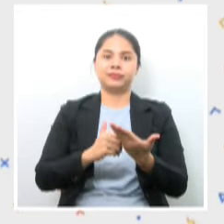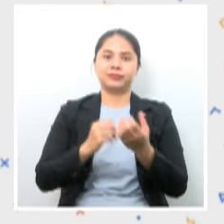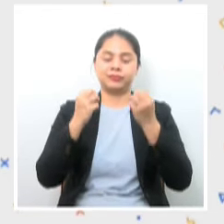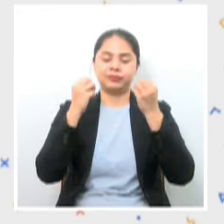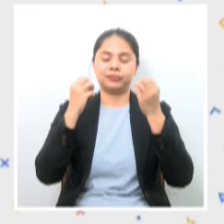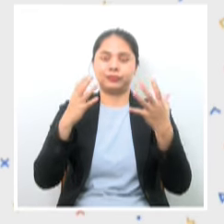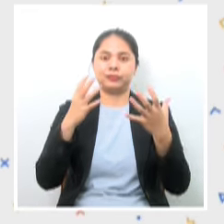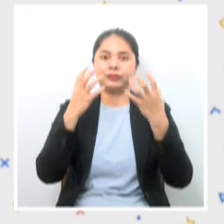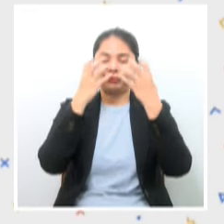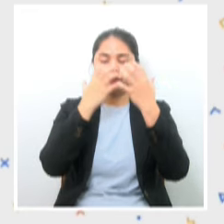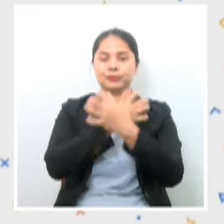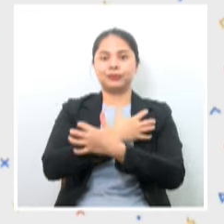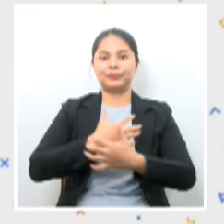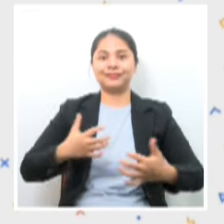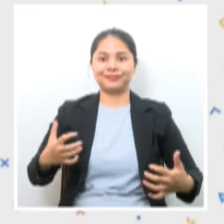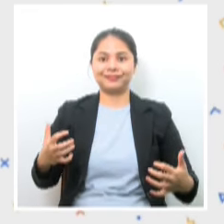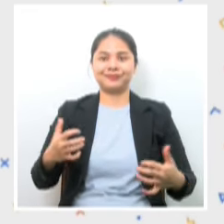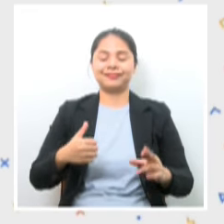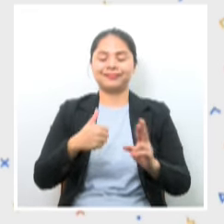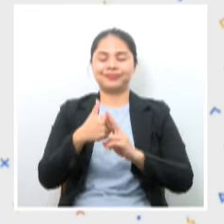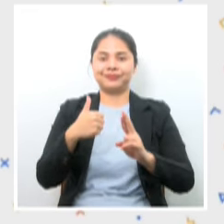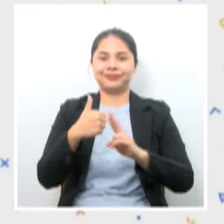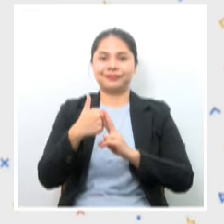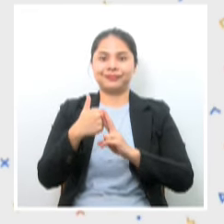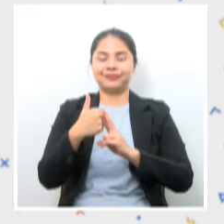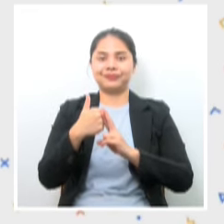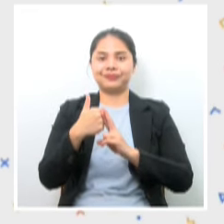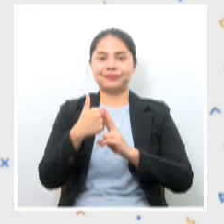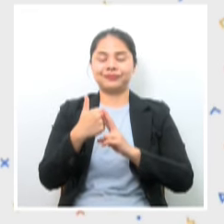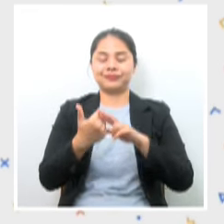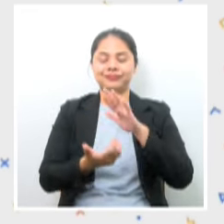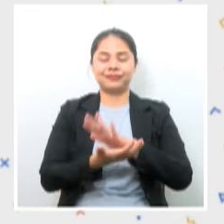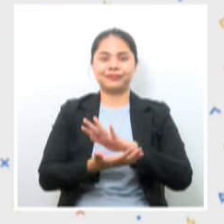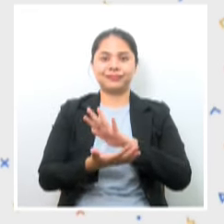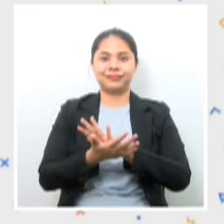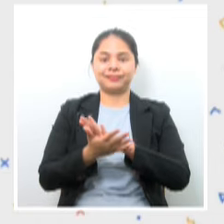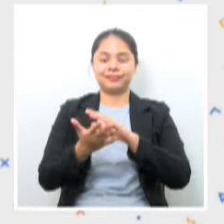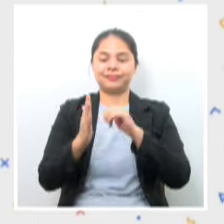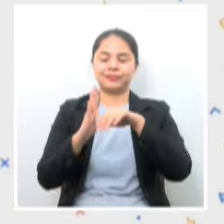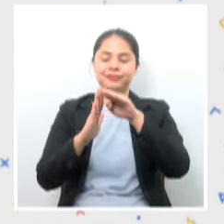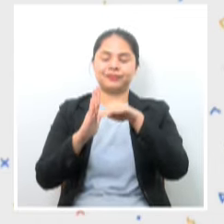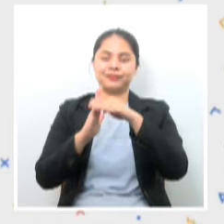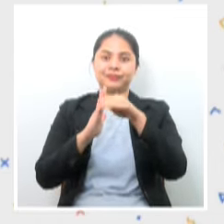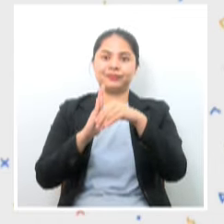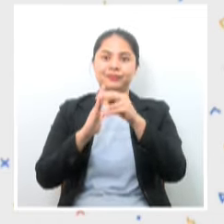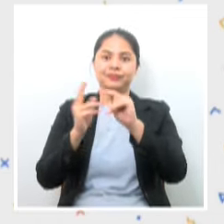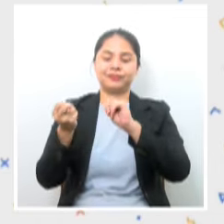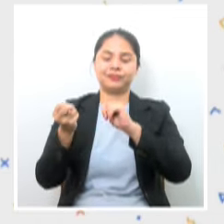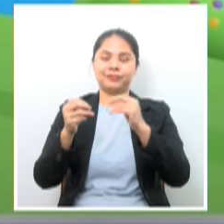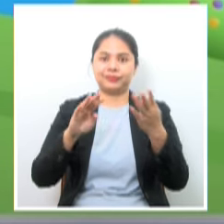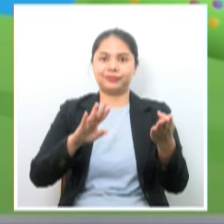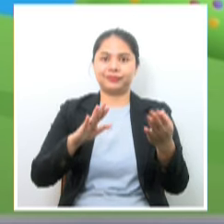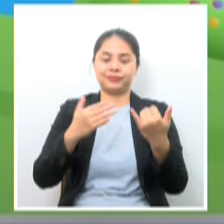นามทองใบนะครับผู้รองผู้อำนวยการโรงเรียนปราบากวิทยาสปป.นครพนมจะเป็นผู้เข้าร่วมรายการพร้อมกับผมด้วยนะ